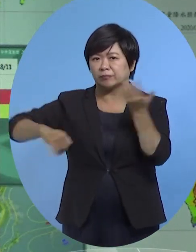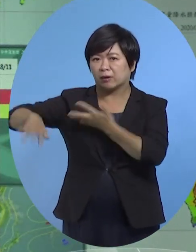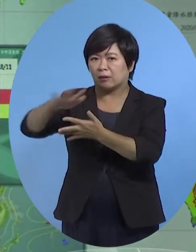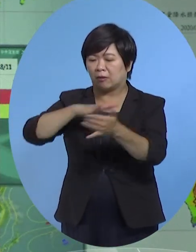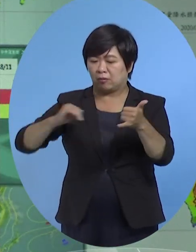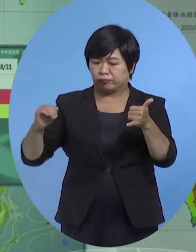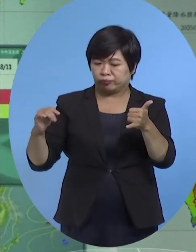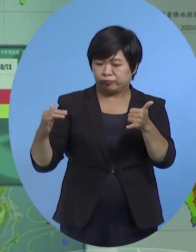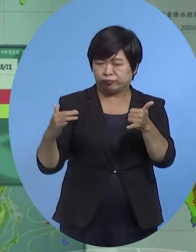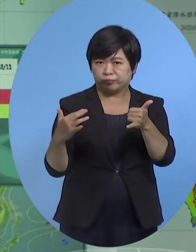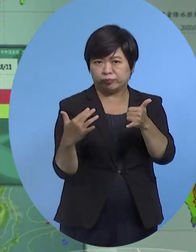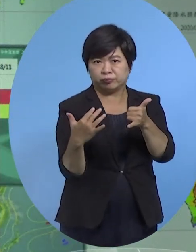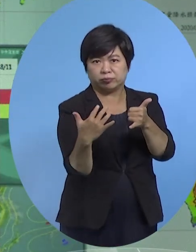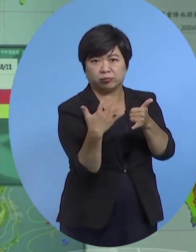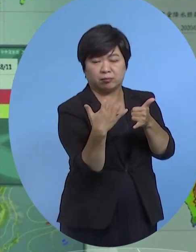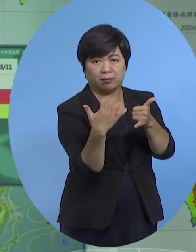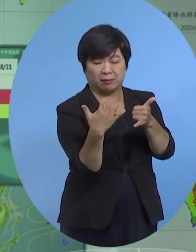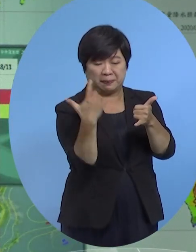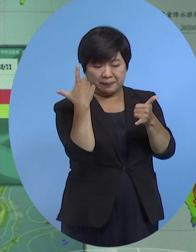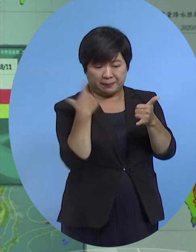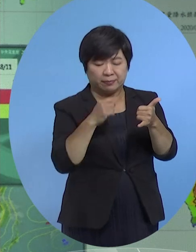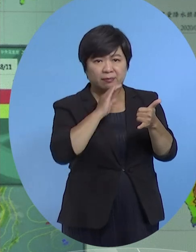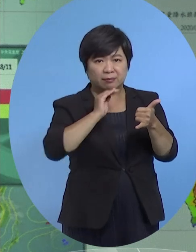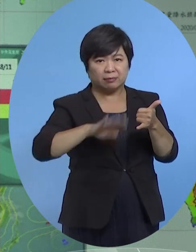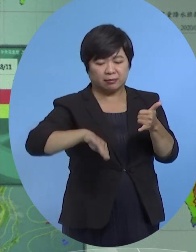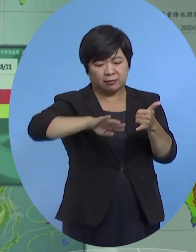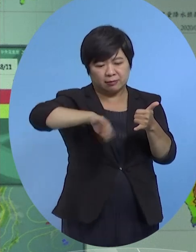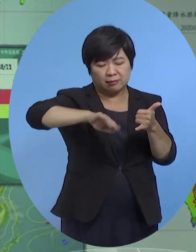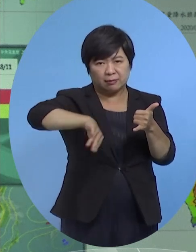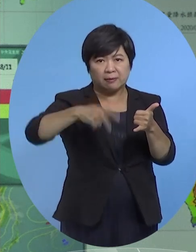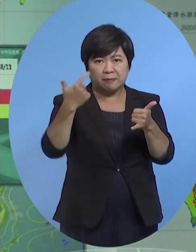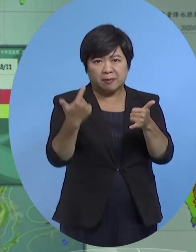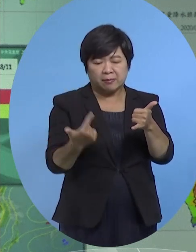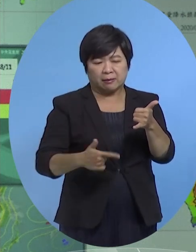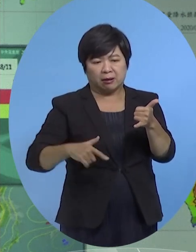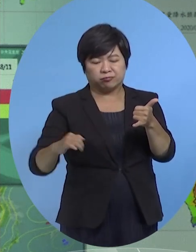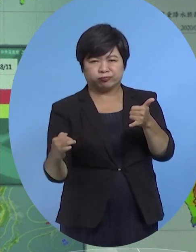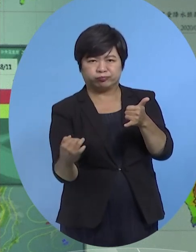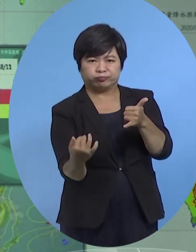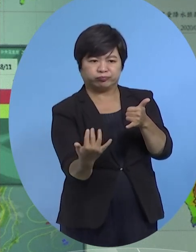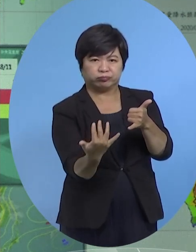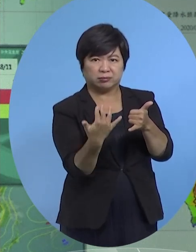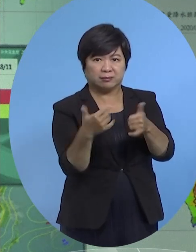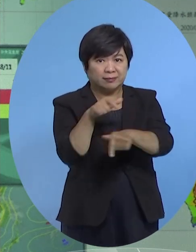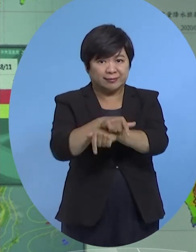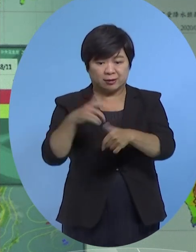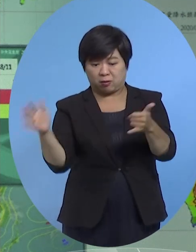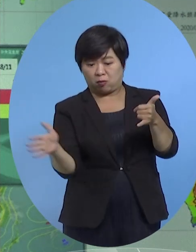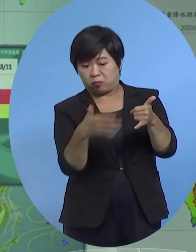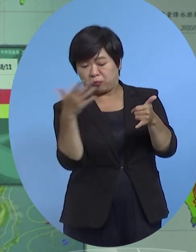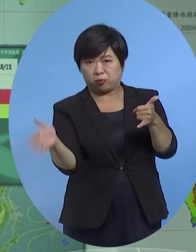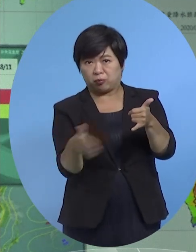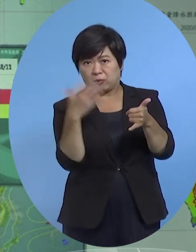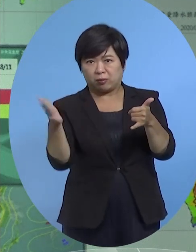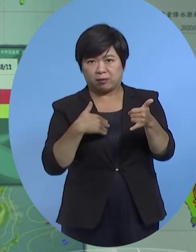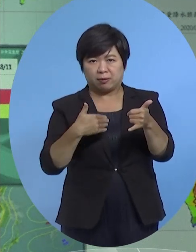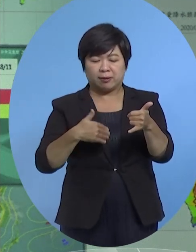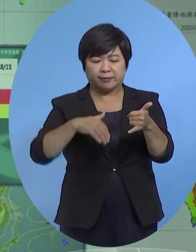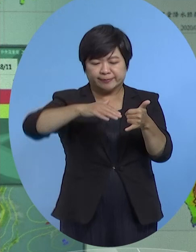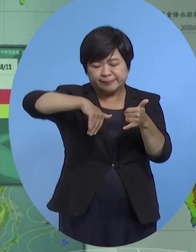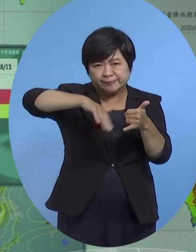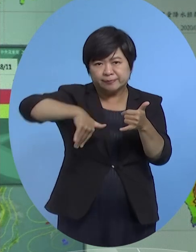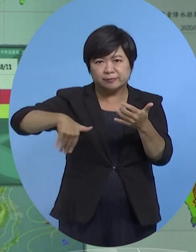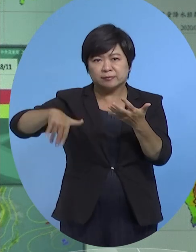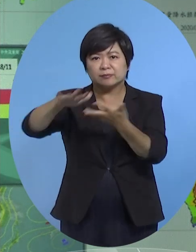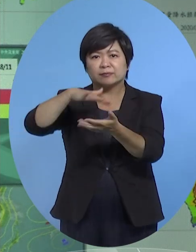渐接近，由东南风慢慢转成偏南风上来，除了台东，包含了台湾的西南部，就从云林以